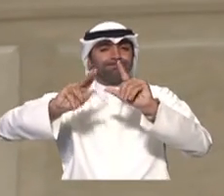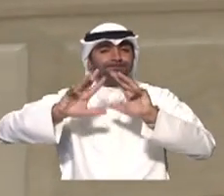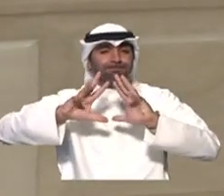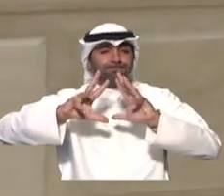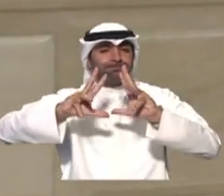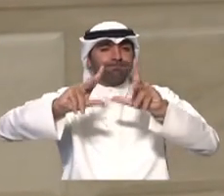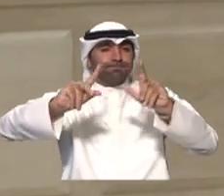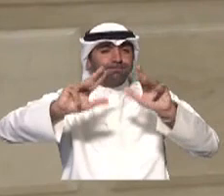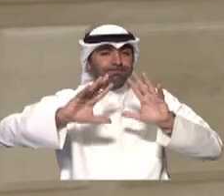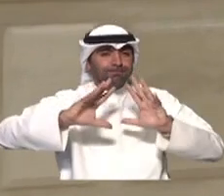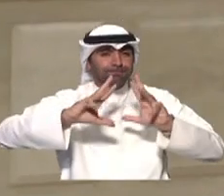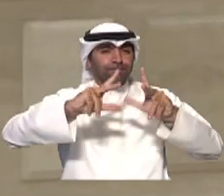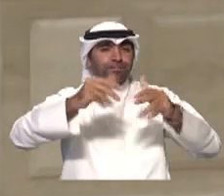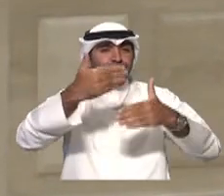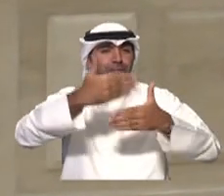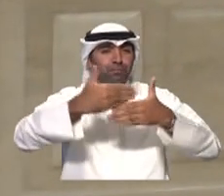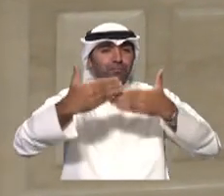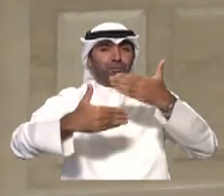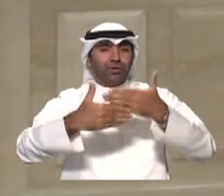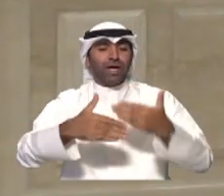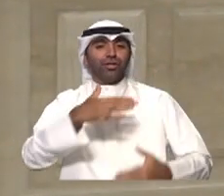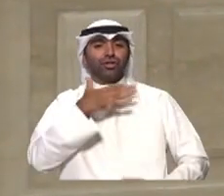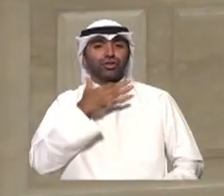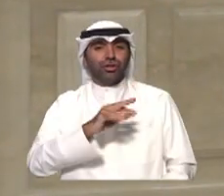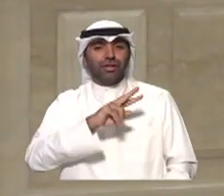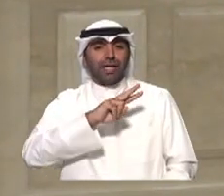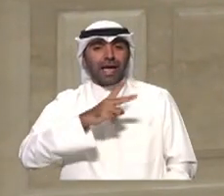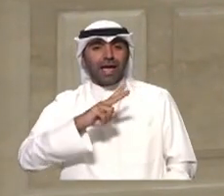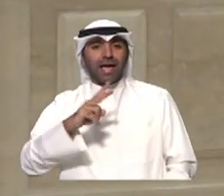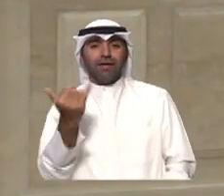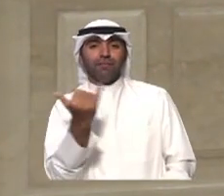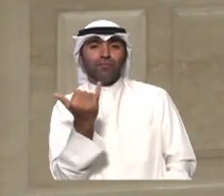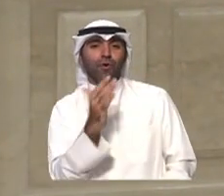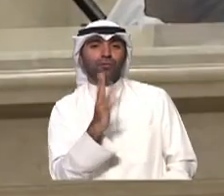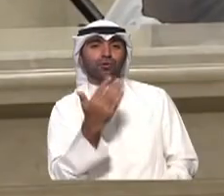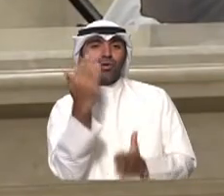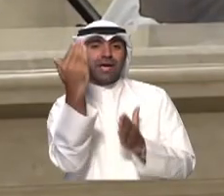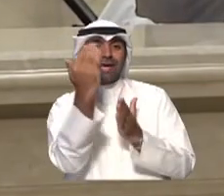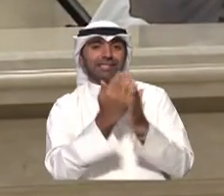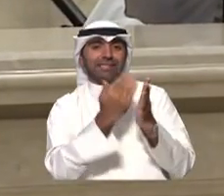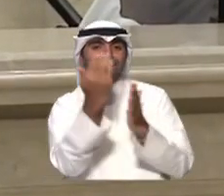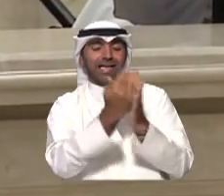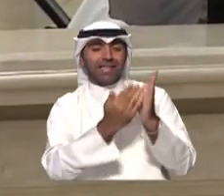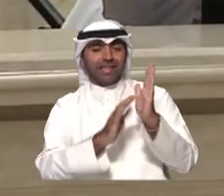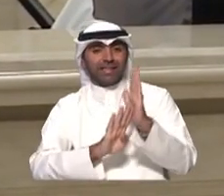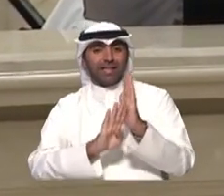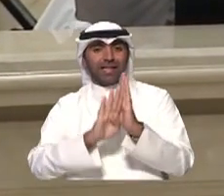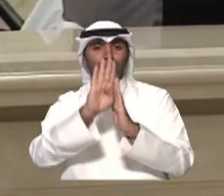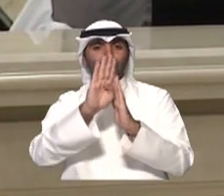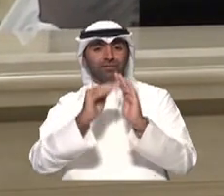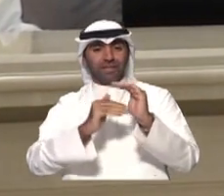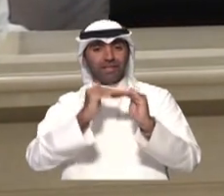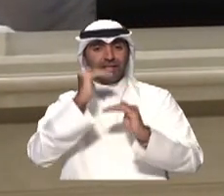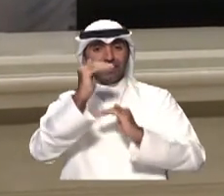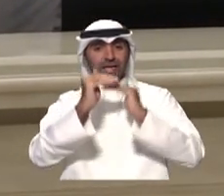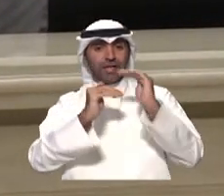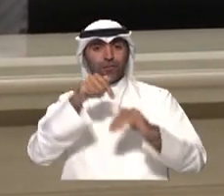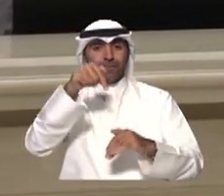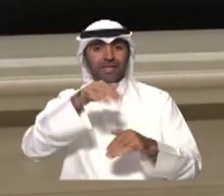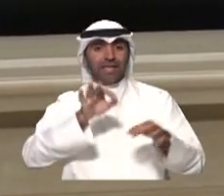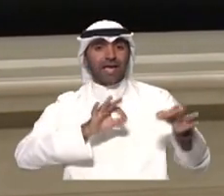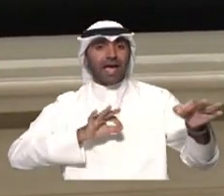الحكومة لمعالجة التداعيات الاقتصادية، فقد استكمل مجلس الوزراء مناقشة الآلية